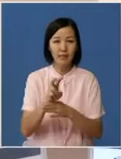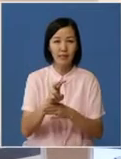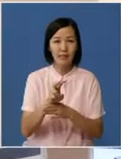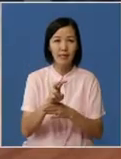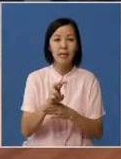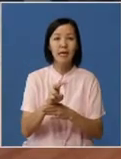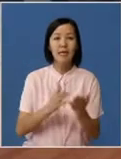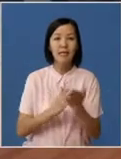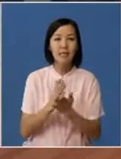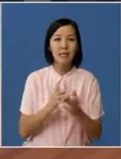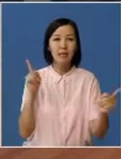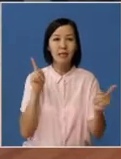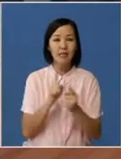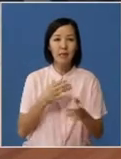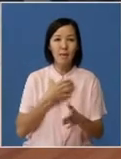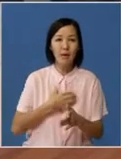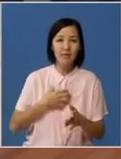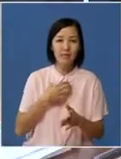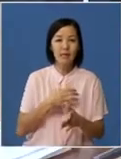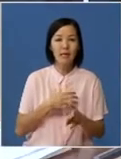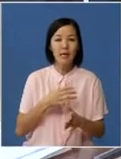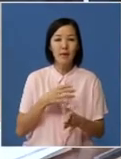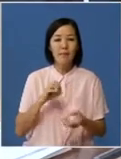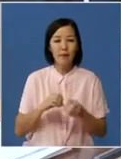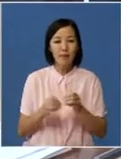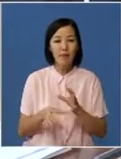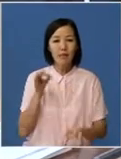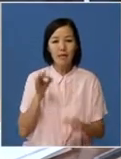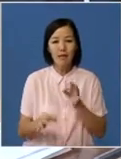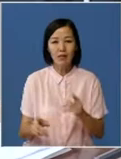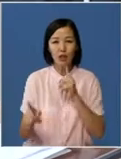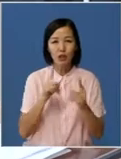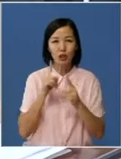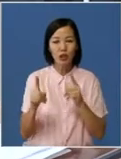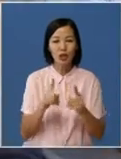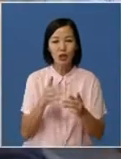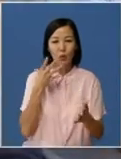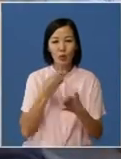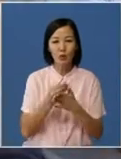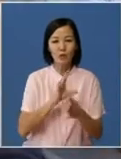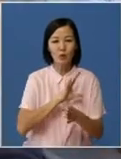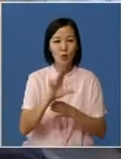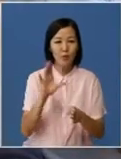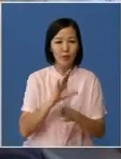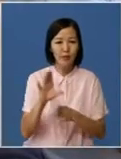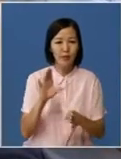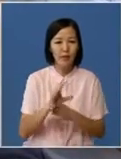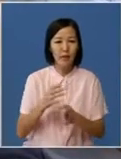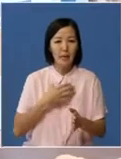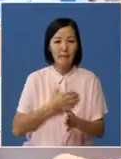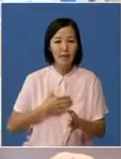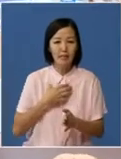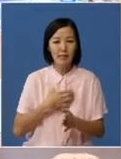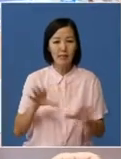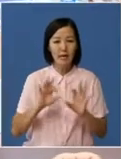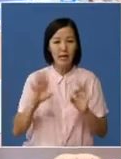Ондағы қызметкерлермен кездесіп, маңызды мәселелерді талқылады. Жиында әсіресе отандық өнімді көбейтуге назар аударып, оның маңыздылығы айтылды.